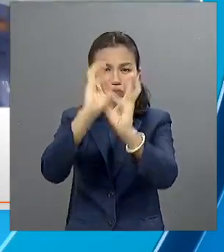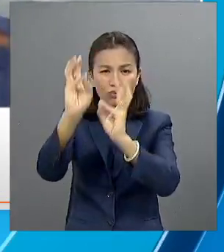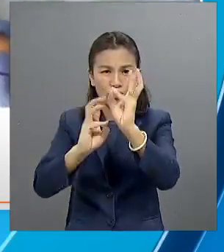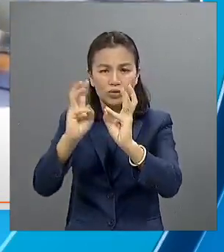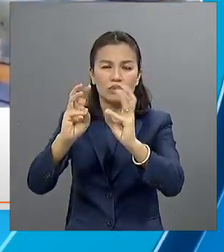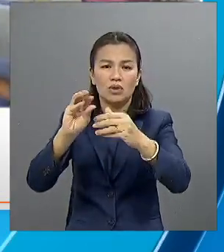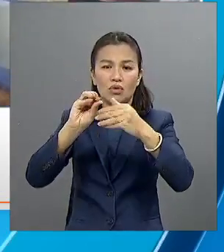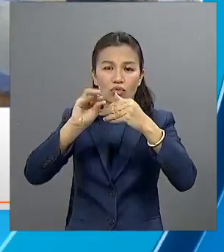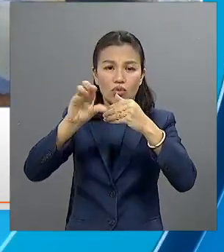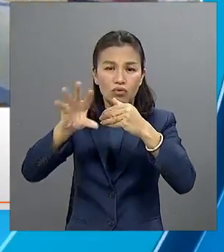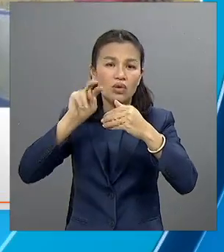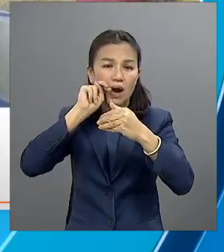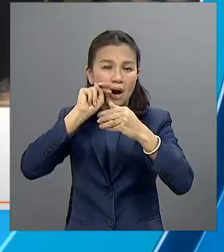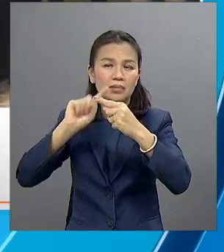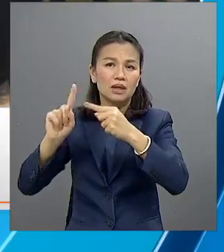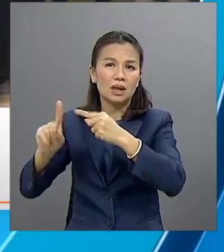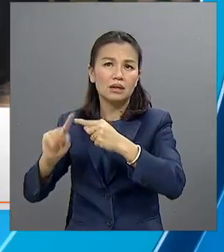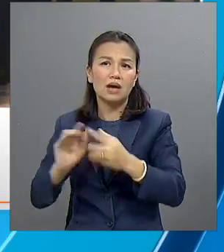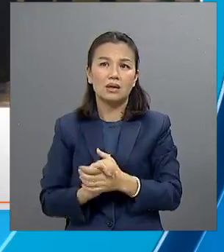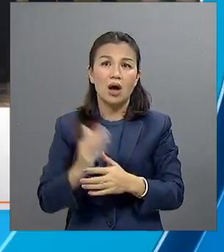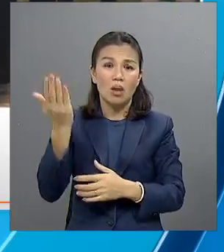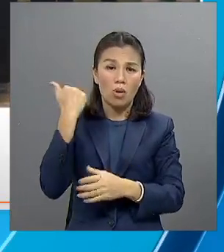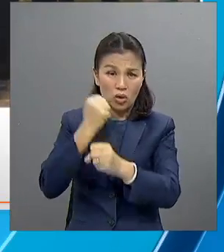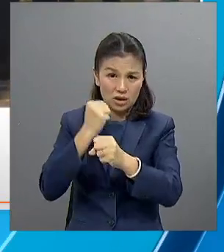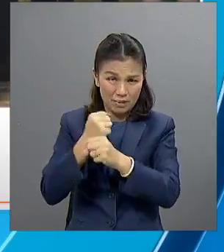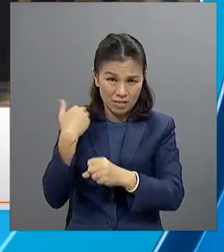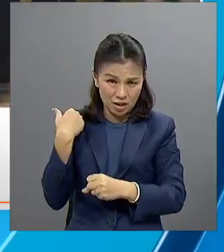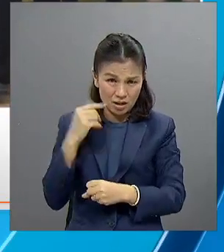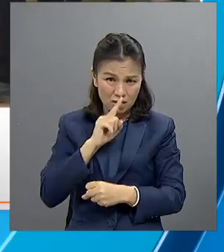ครับ แล้วที่ผ่านมาเขาได้ทำไหมคะ